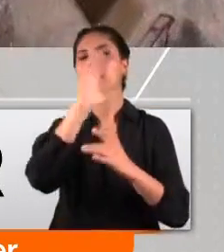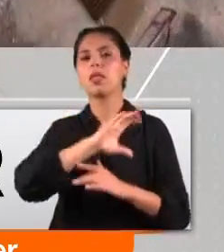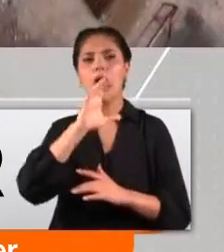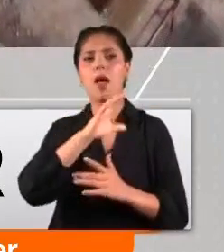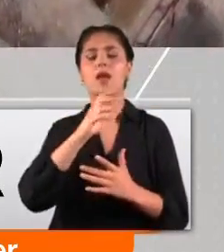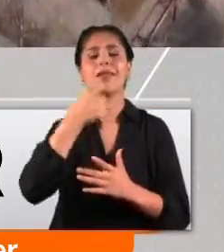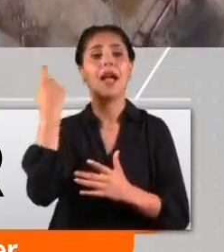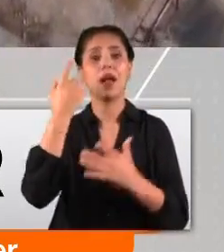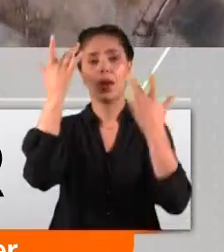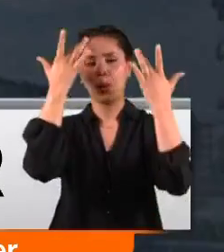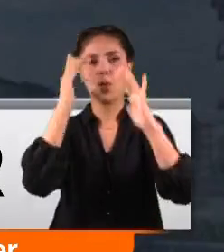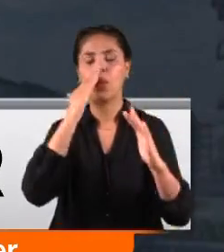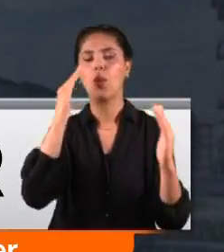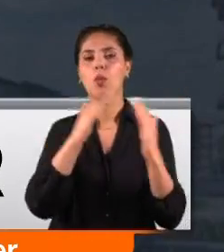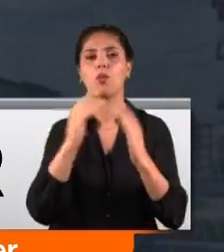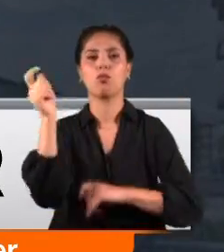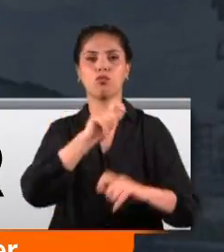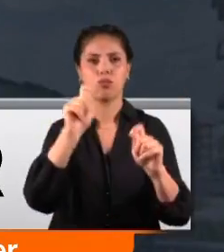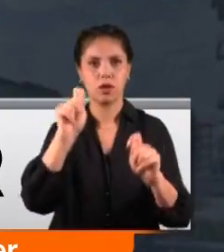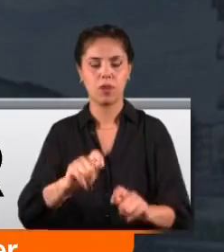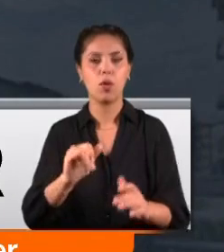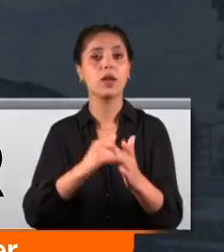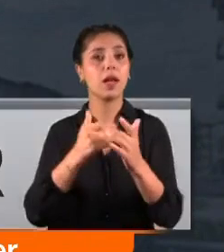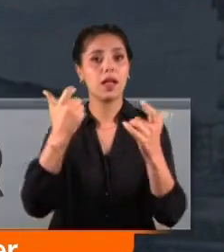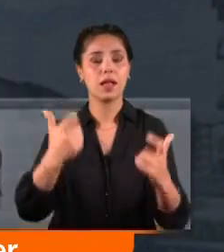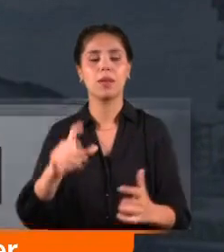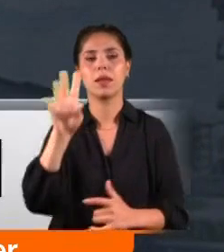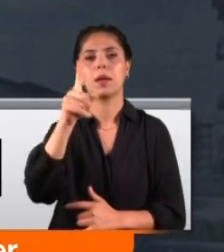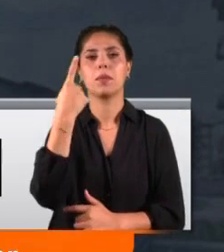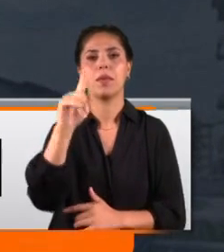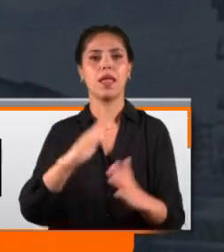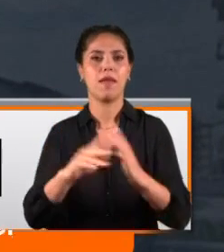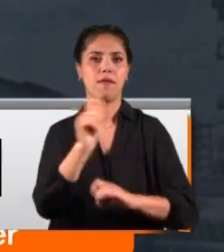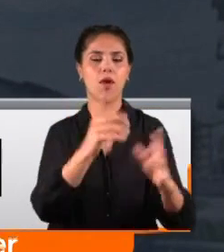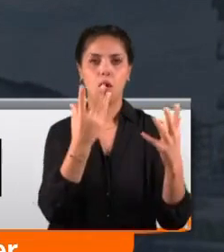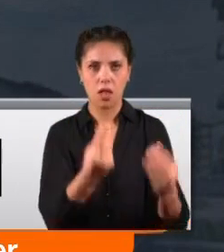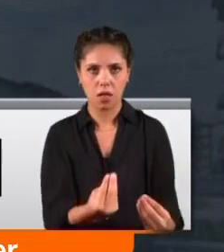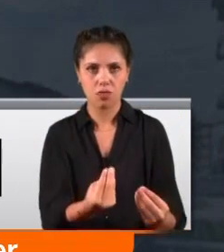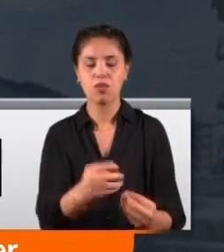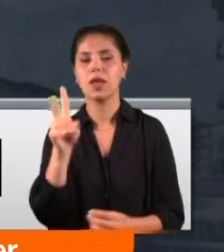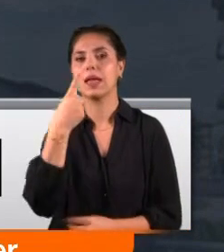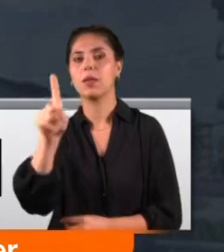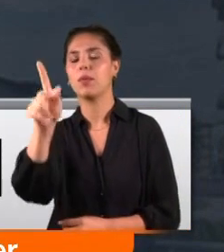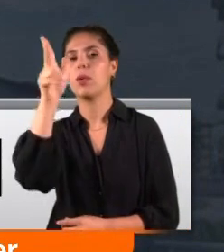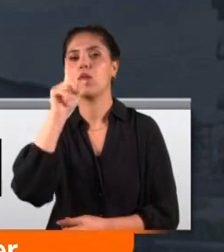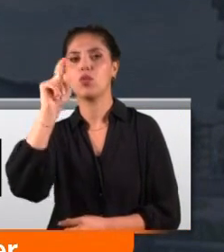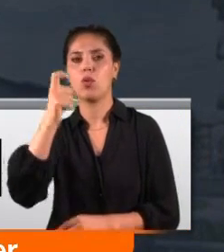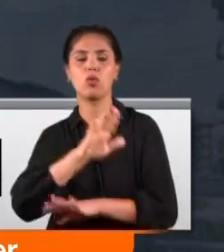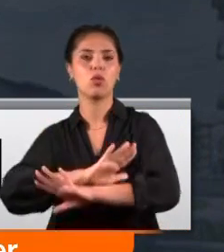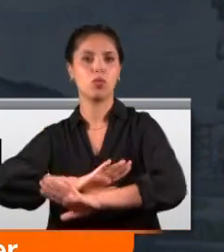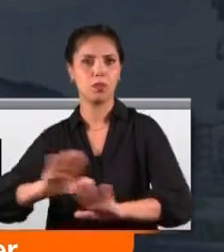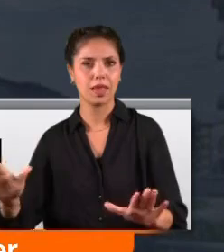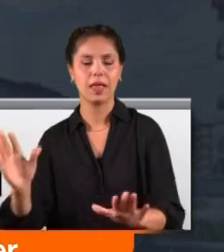şekilde tasarlıyoruz. Gaziantep'e 41.922 konut yapılacak, 20.319'u